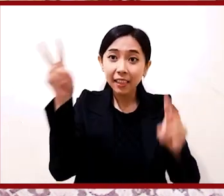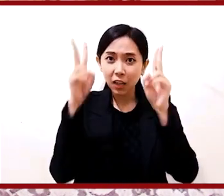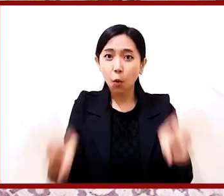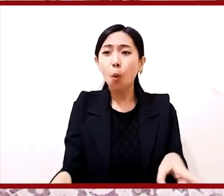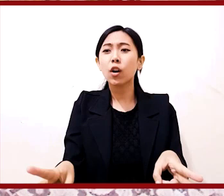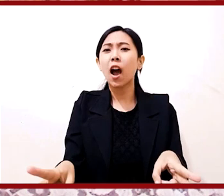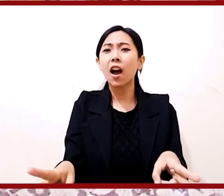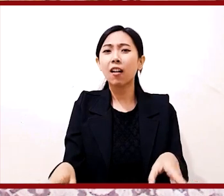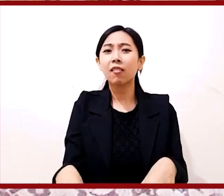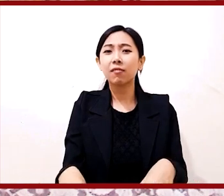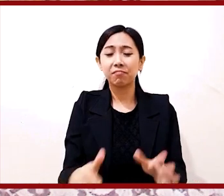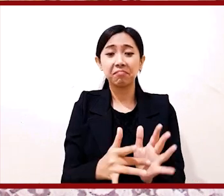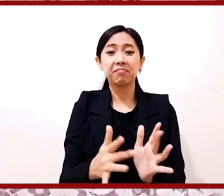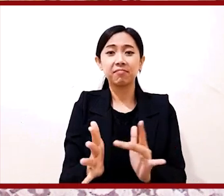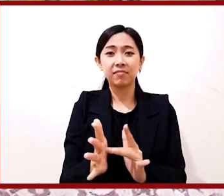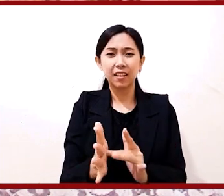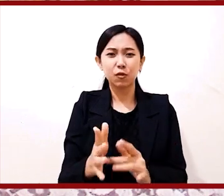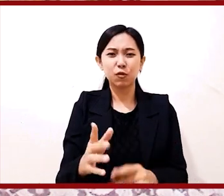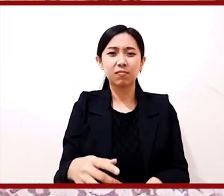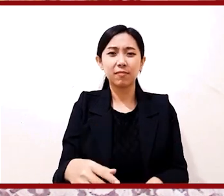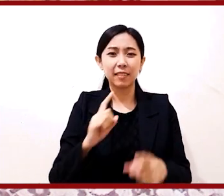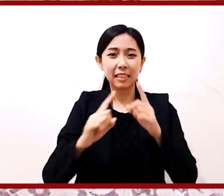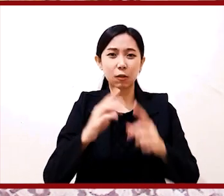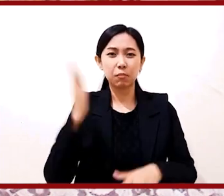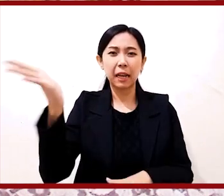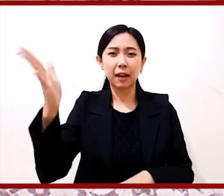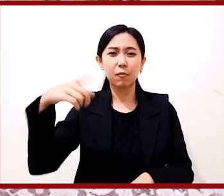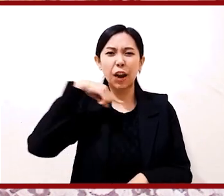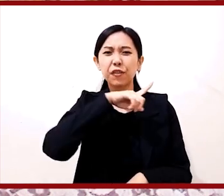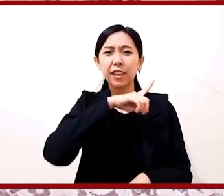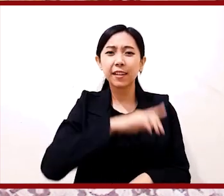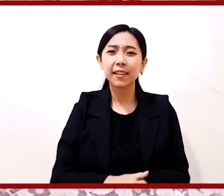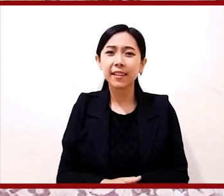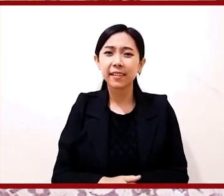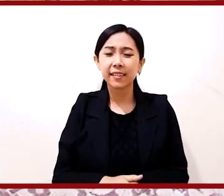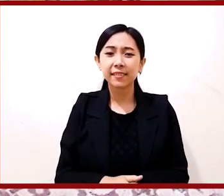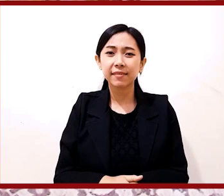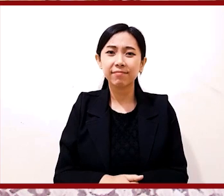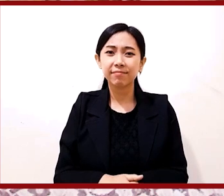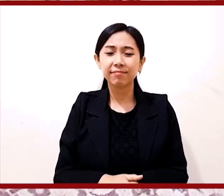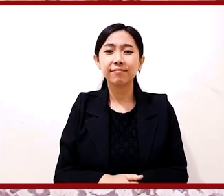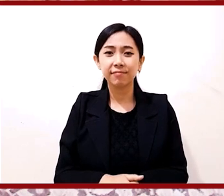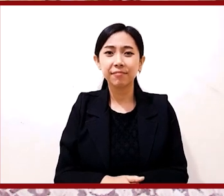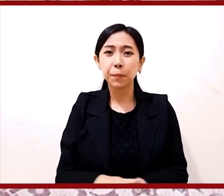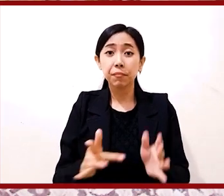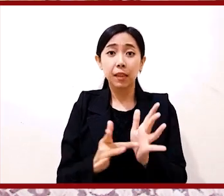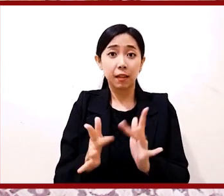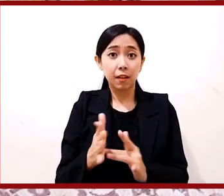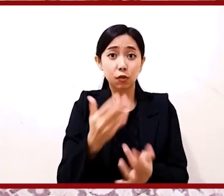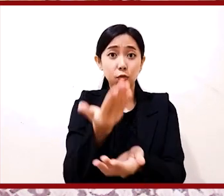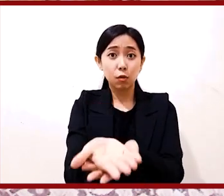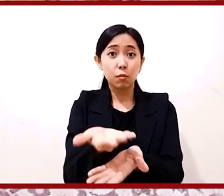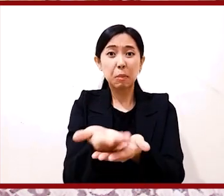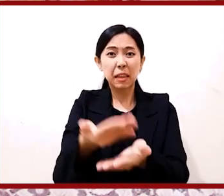oleh orang, dan Yesus menyebut mereka sebagai orang-orang munafik. Karena itu